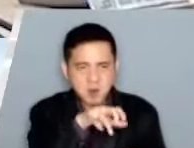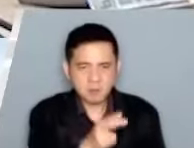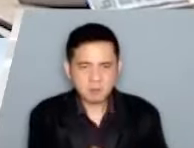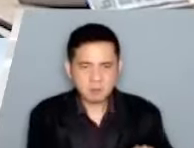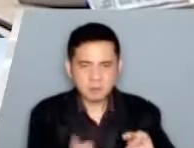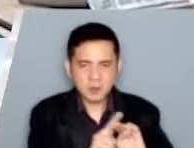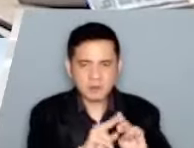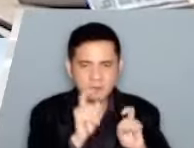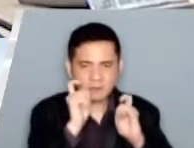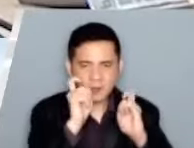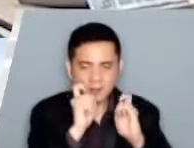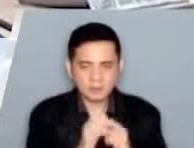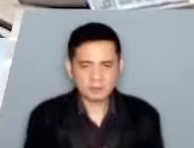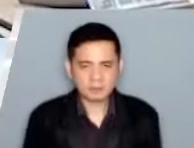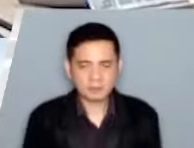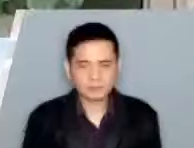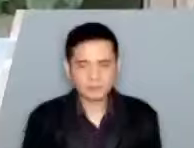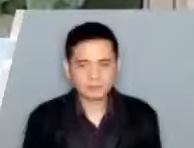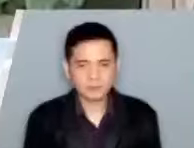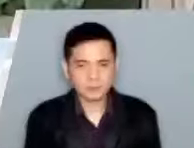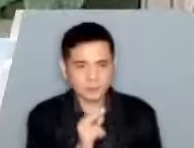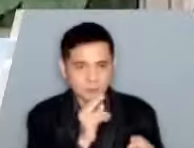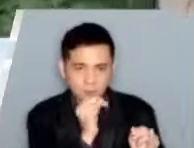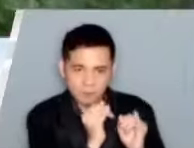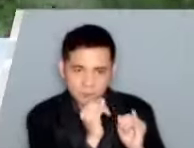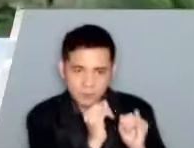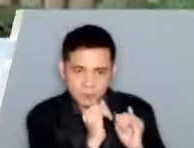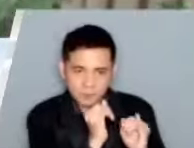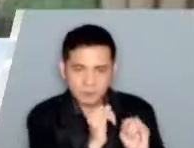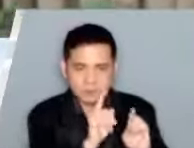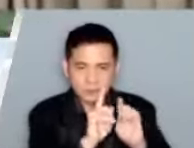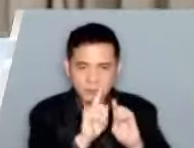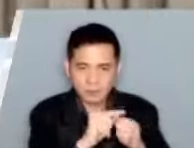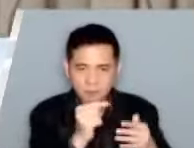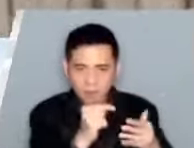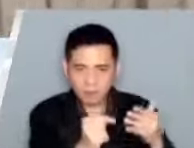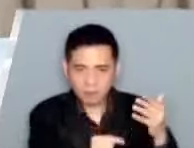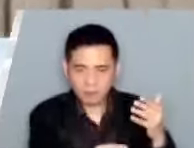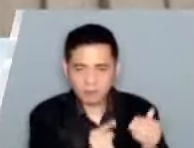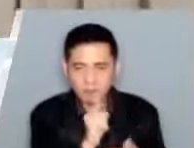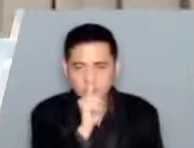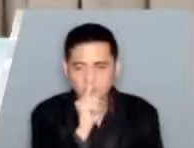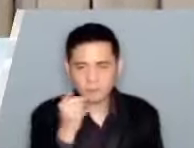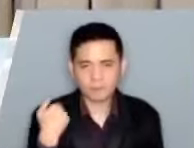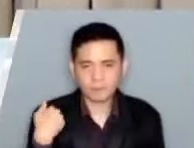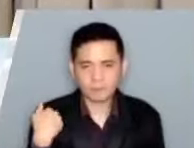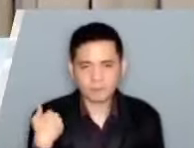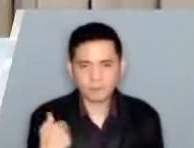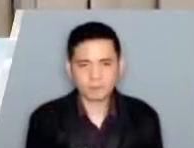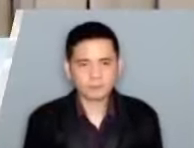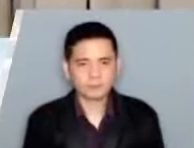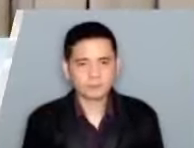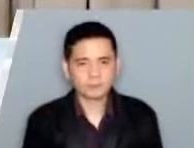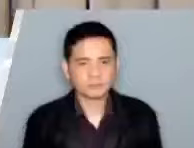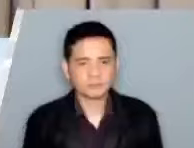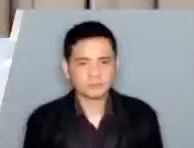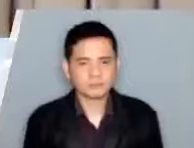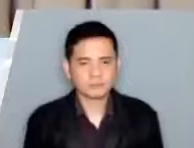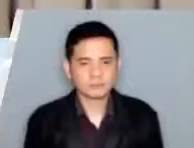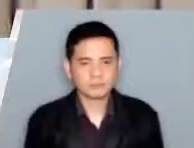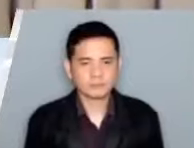News na kunin ang pahayag ng Quadcom chairpersons tungkol sa petisyon ni Roque. Pero una nang iginiit ni Quadcom